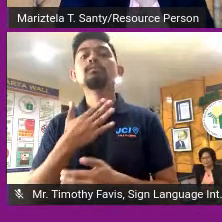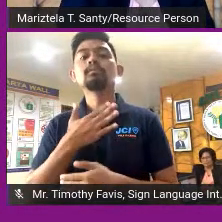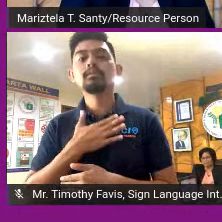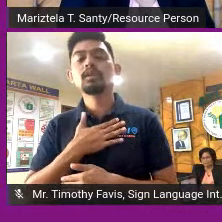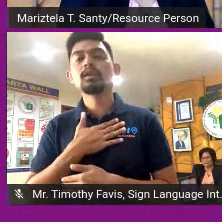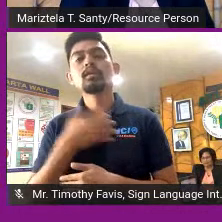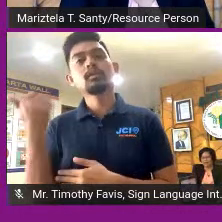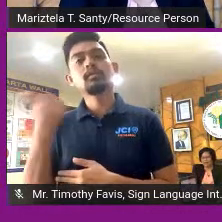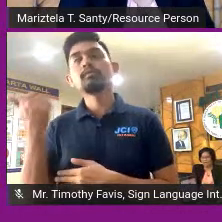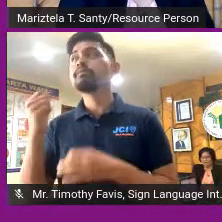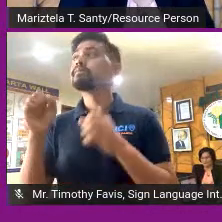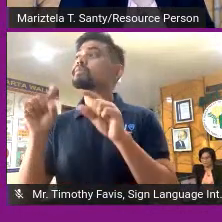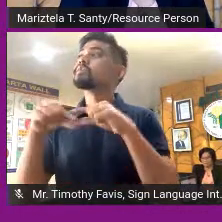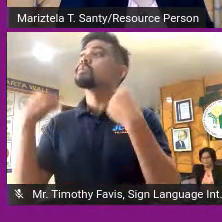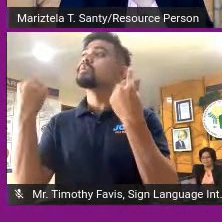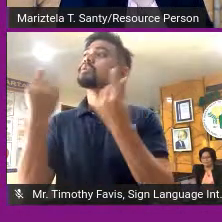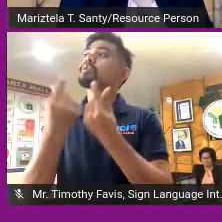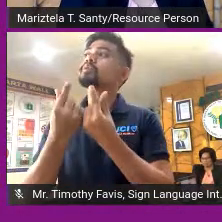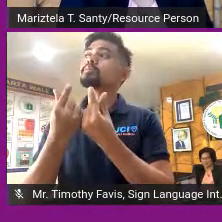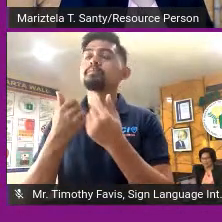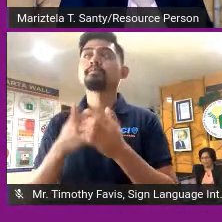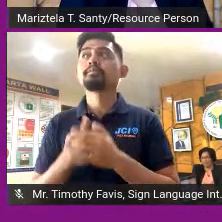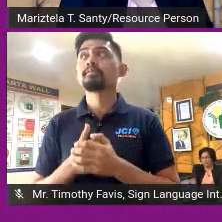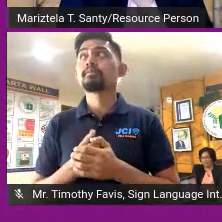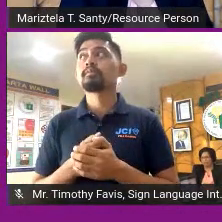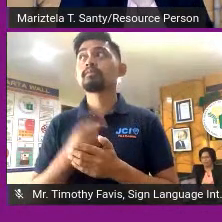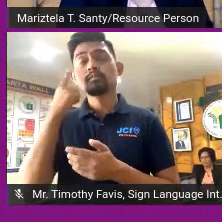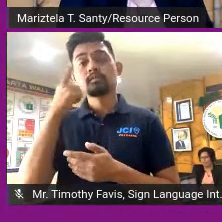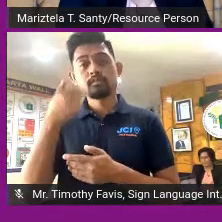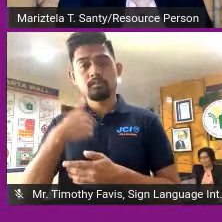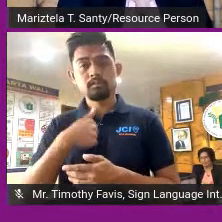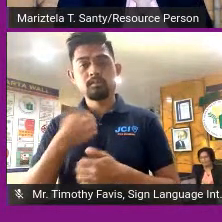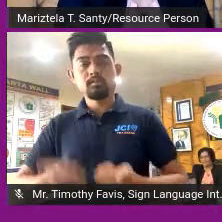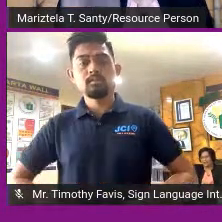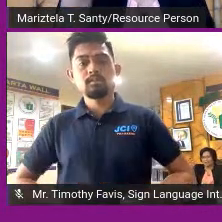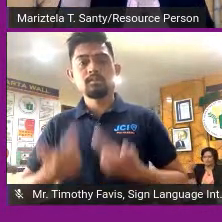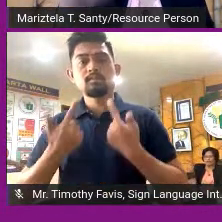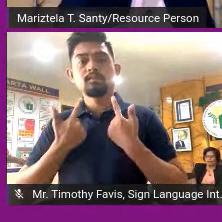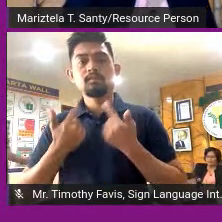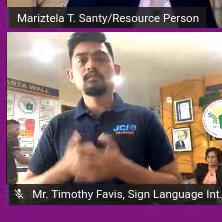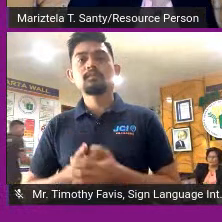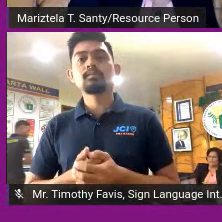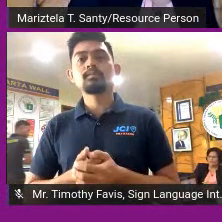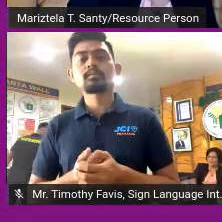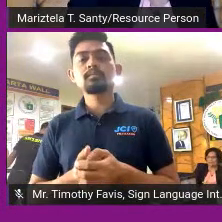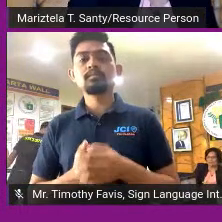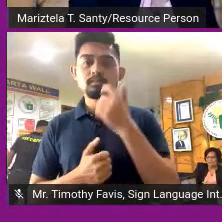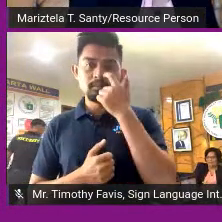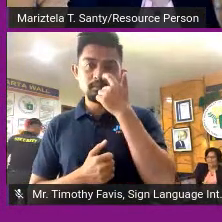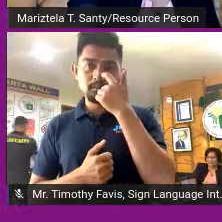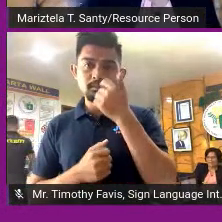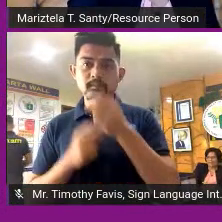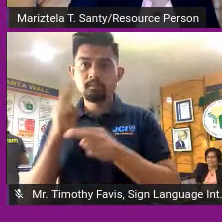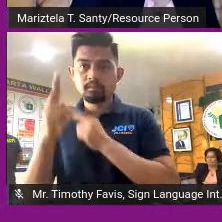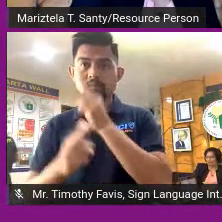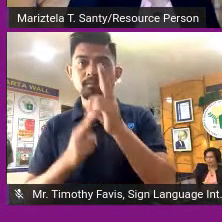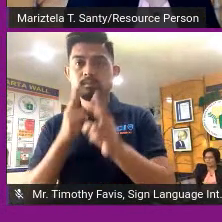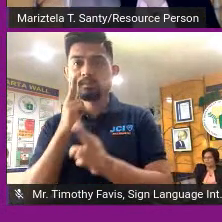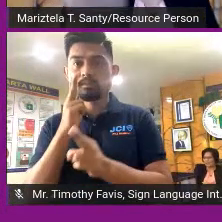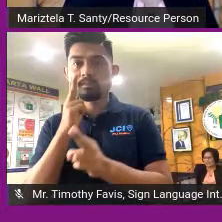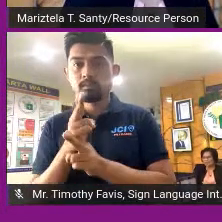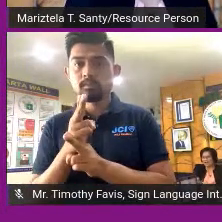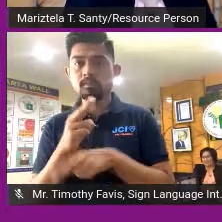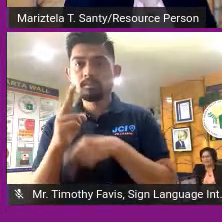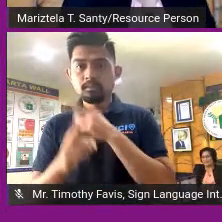and other society or other aspects ng para ikaw mabuhay. Then ang universal adhikain mo